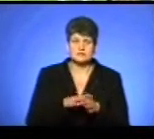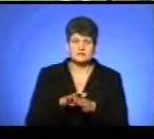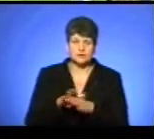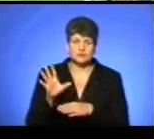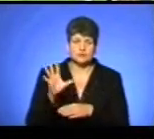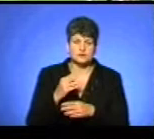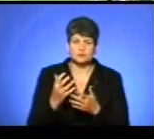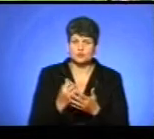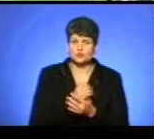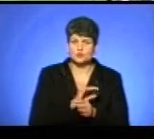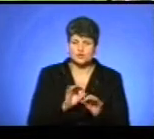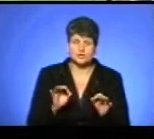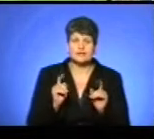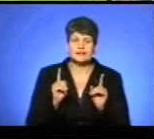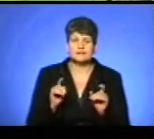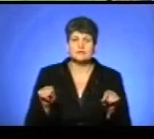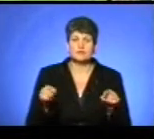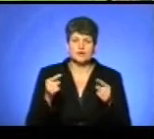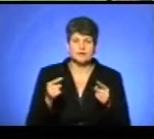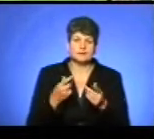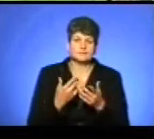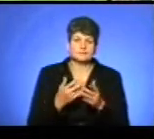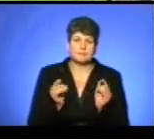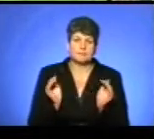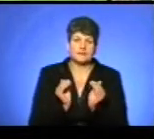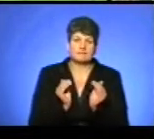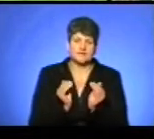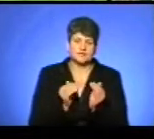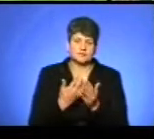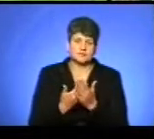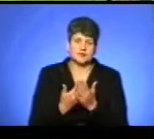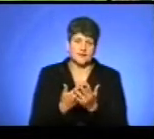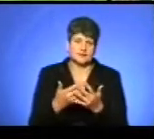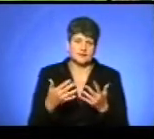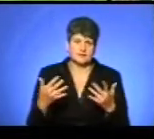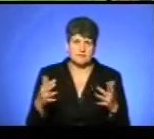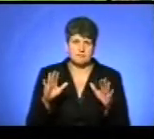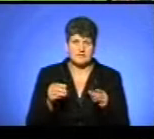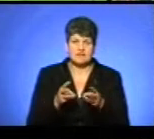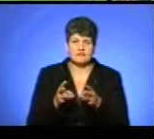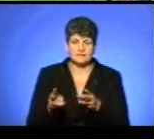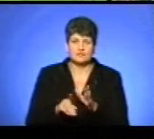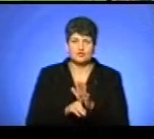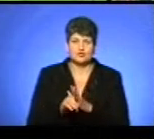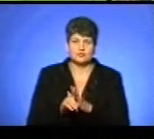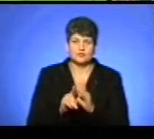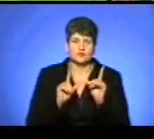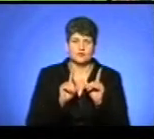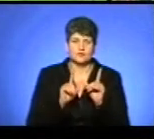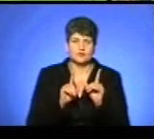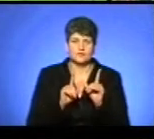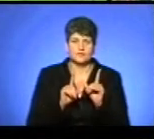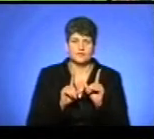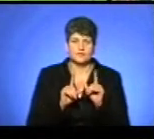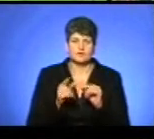вийшло, навіть створили таку невеличку ансамблю. Я сподіваюся, після випалу вони почнуть гастролювати спочатку